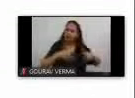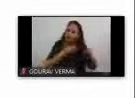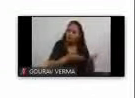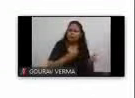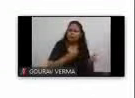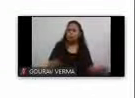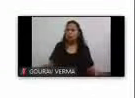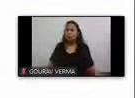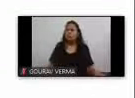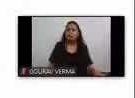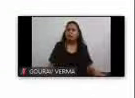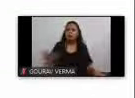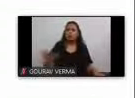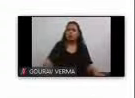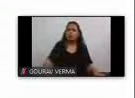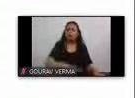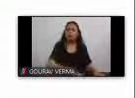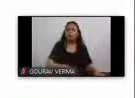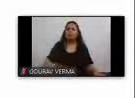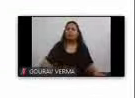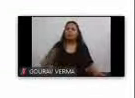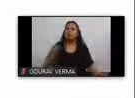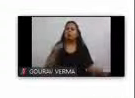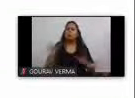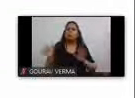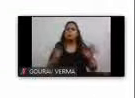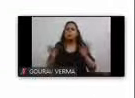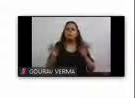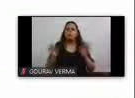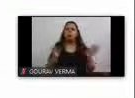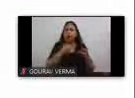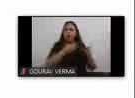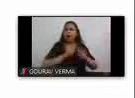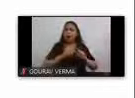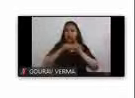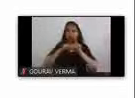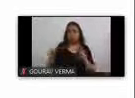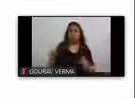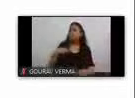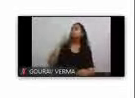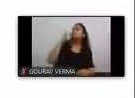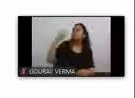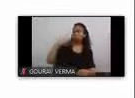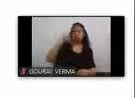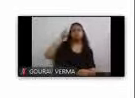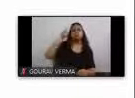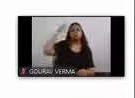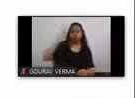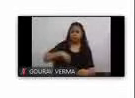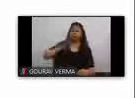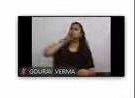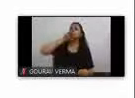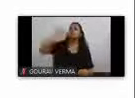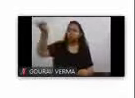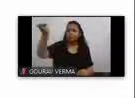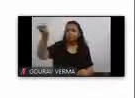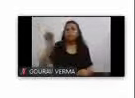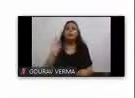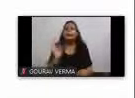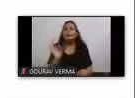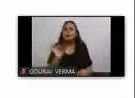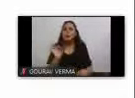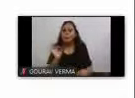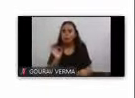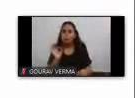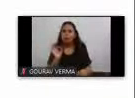आपको इंडिकेट करता है कि बच्चा, चाइल्ड इज एबल टू सी समथिंग बट इज नॉट एबल टू रेस्पॉन्ड बाय लेटिंग यू